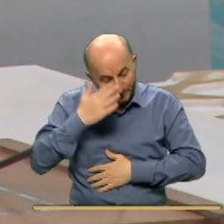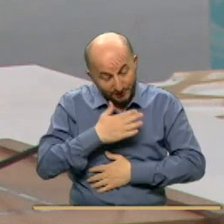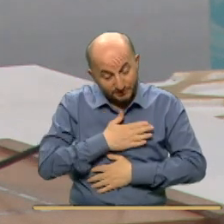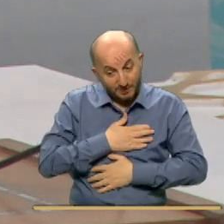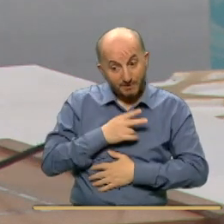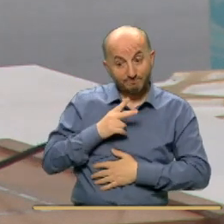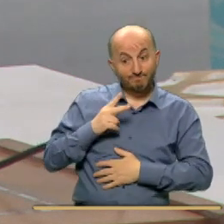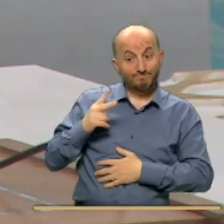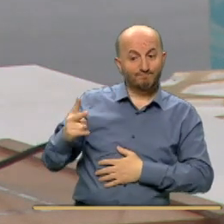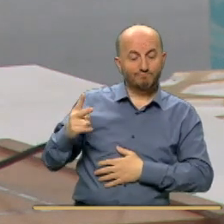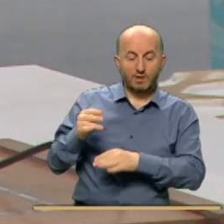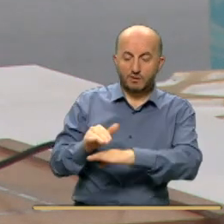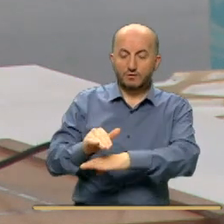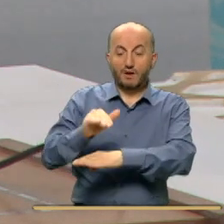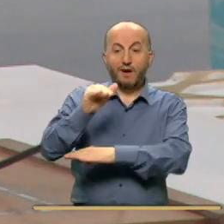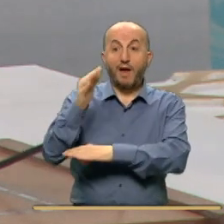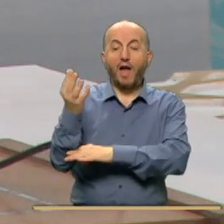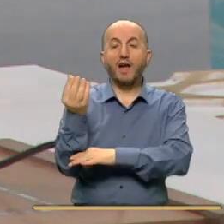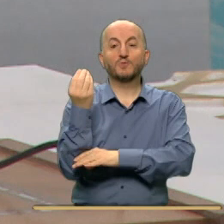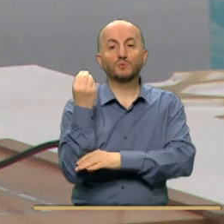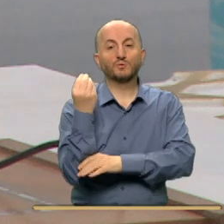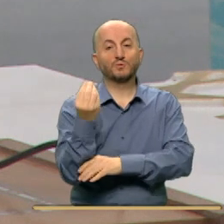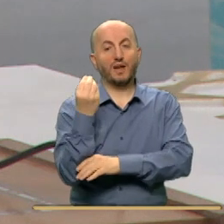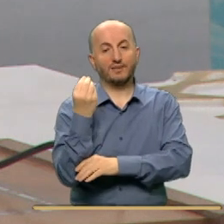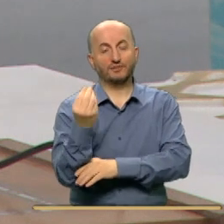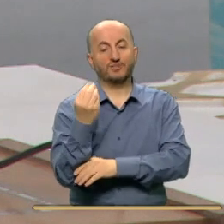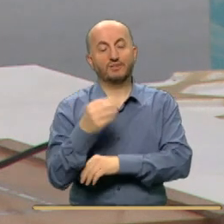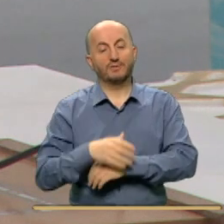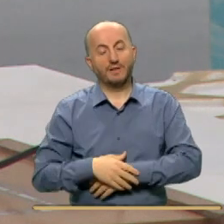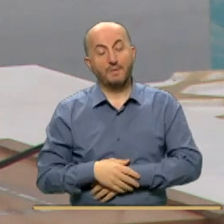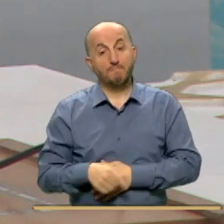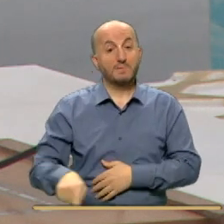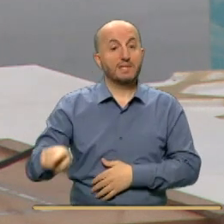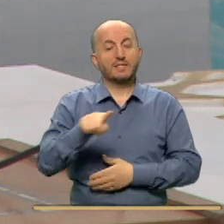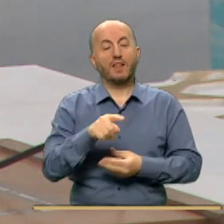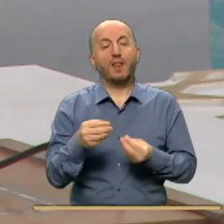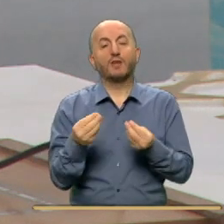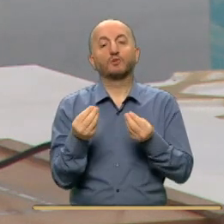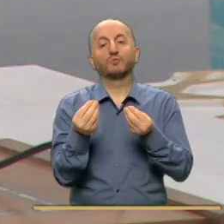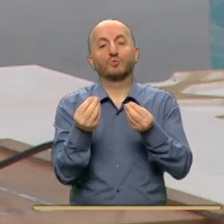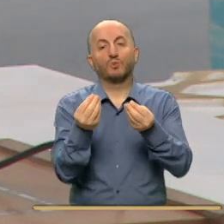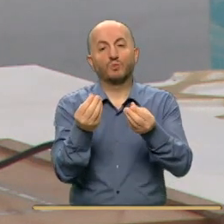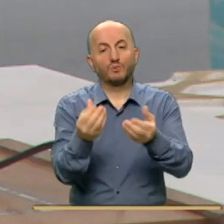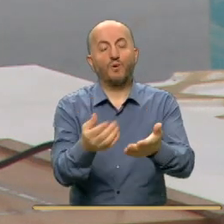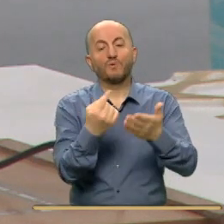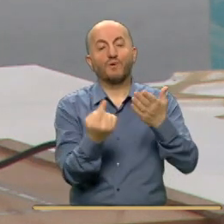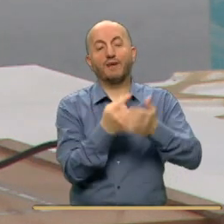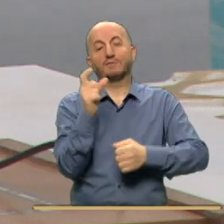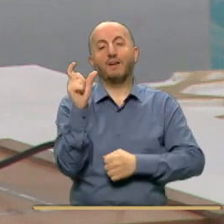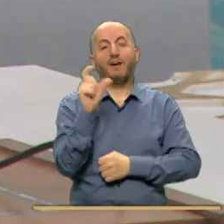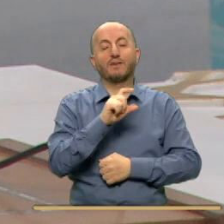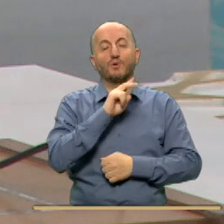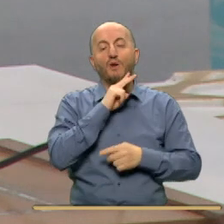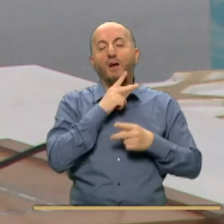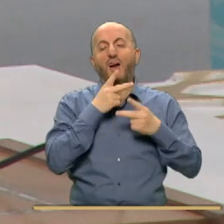tarafından yaşayarak en güzel şekilde bize sunulduğu Kur'an ayı,